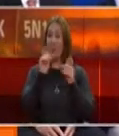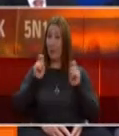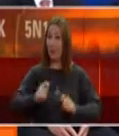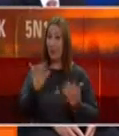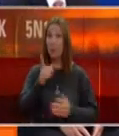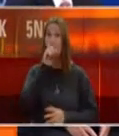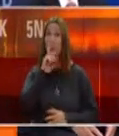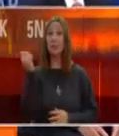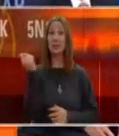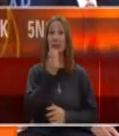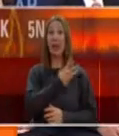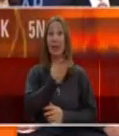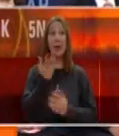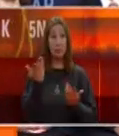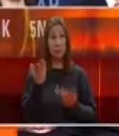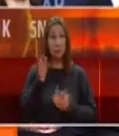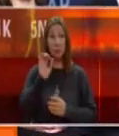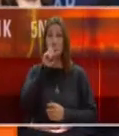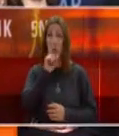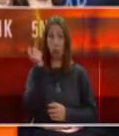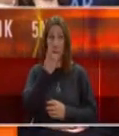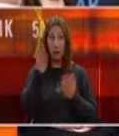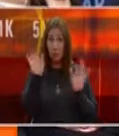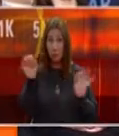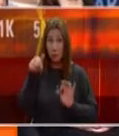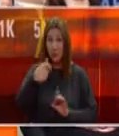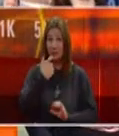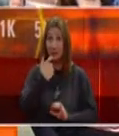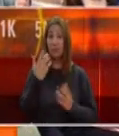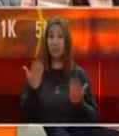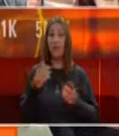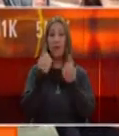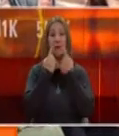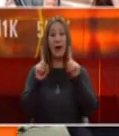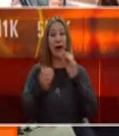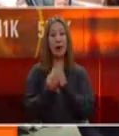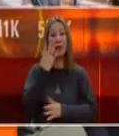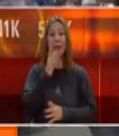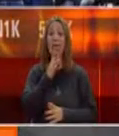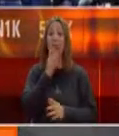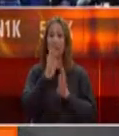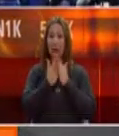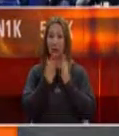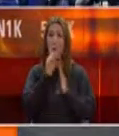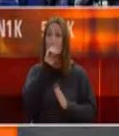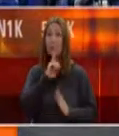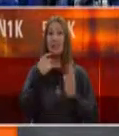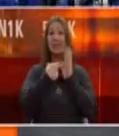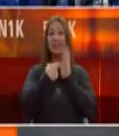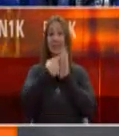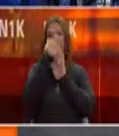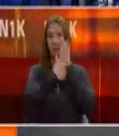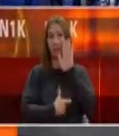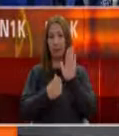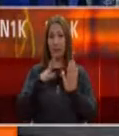Evet. 100 tane herhalde değil mi? 100'e ulaştı bu sene. Evet, bu Fark Yaratanlar kitabı 100 isminde olan